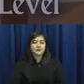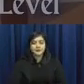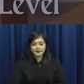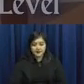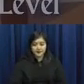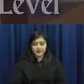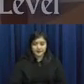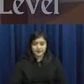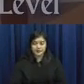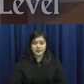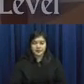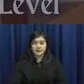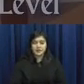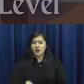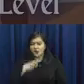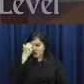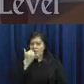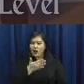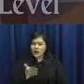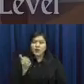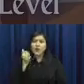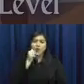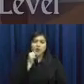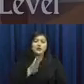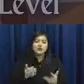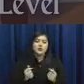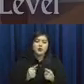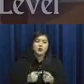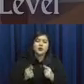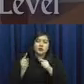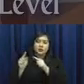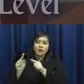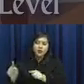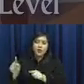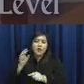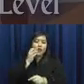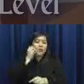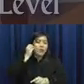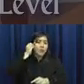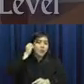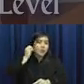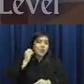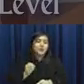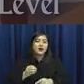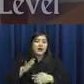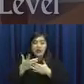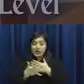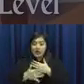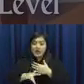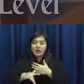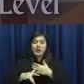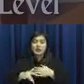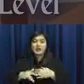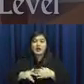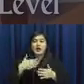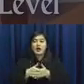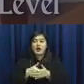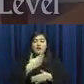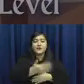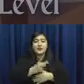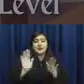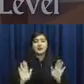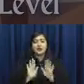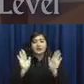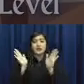Anong minamadali mo sa pag-uwi ng Linggo at hindi ka makipagkape na kasama yung pastor mo? Mm. You see?